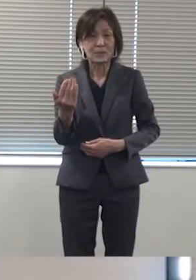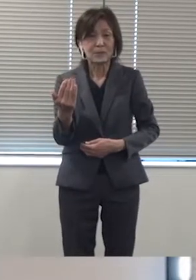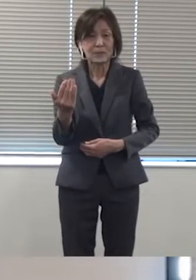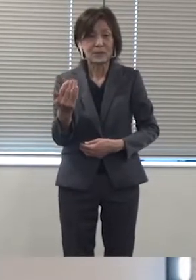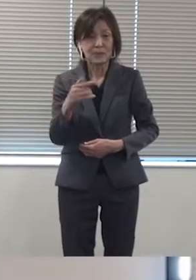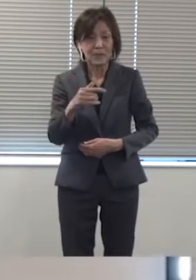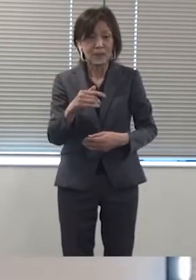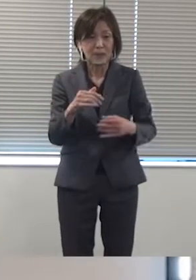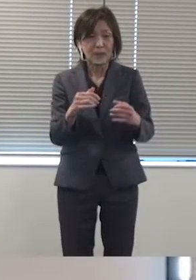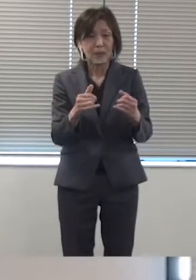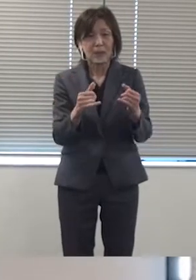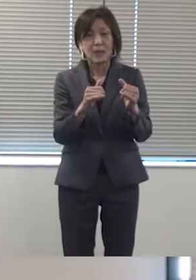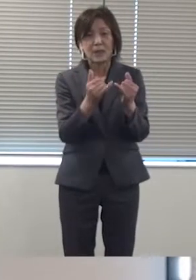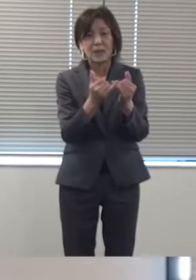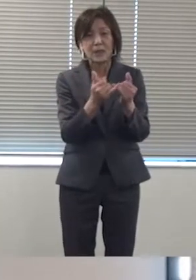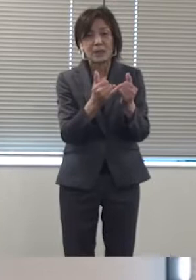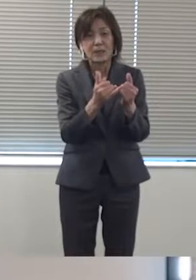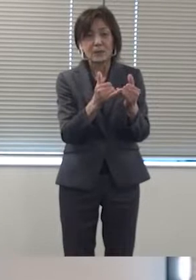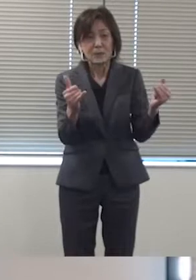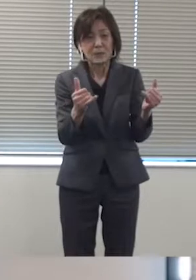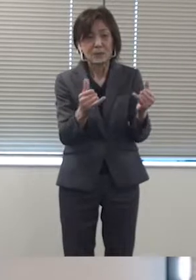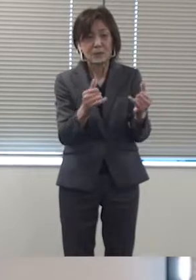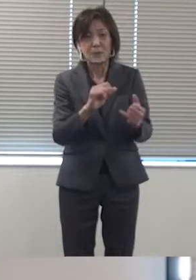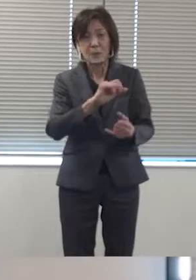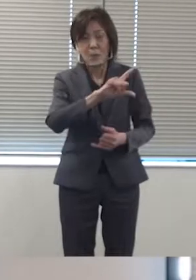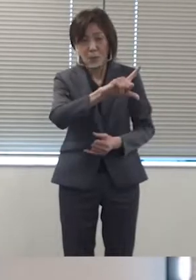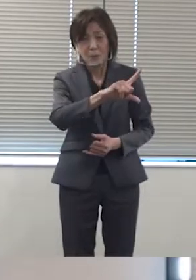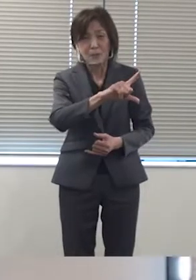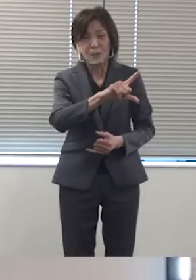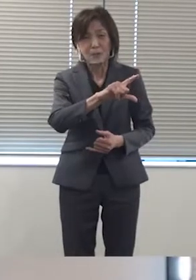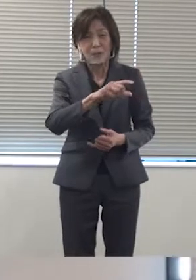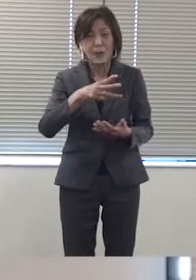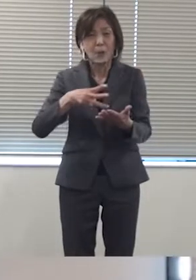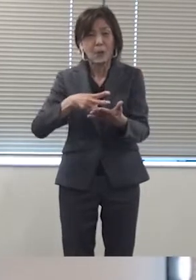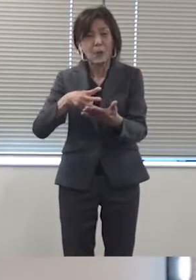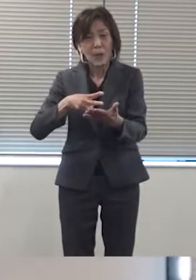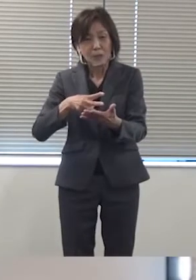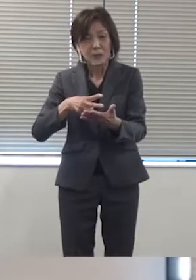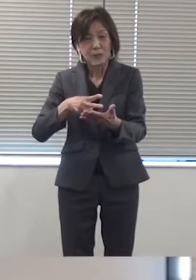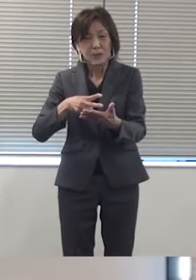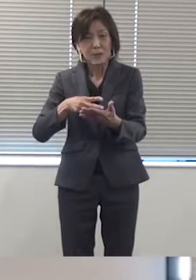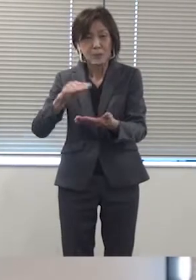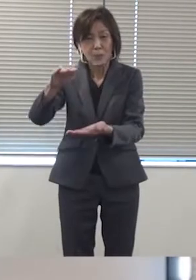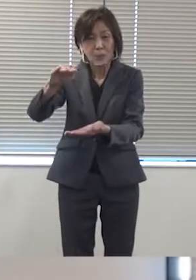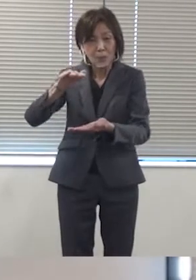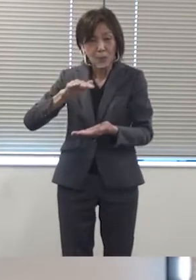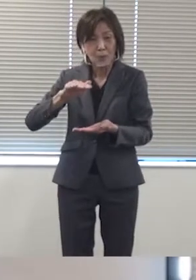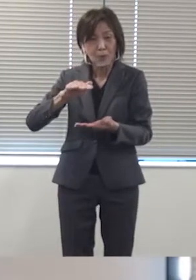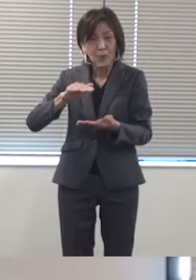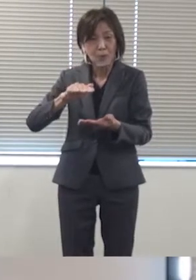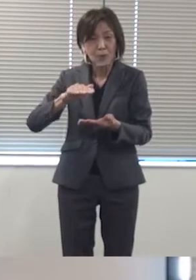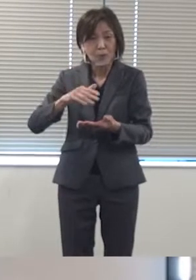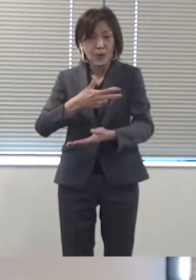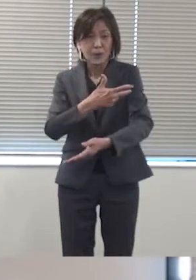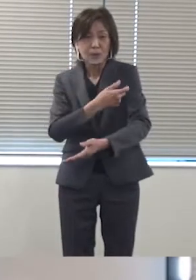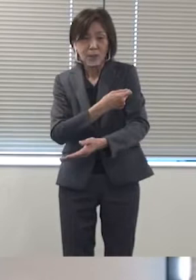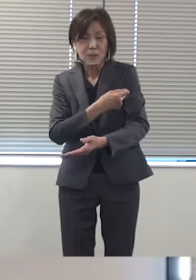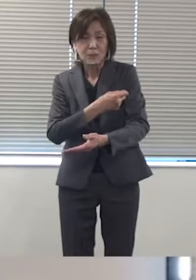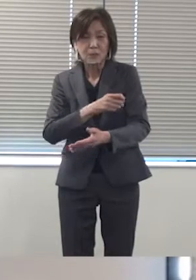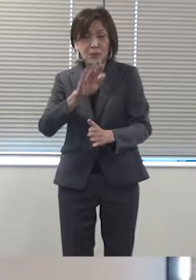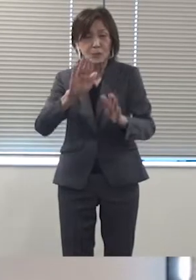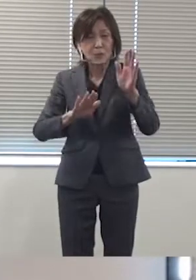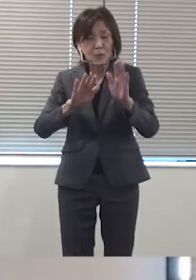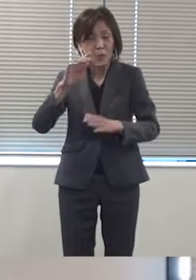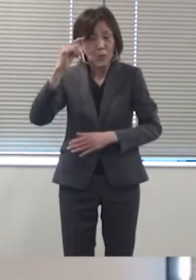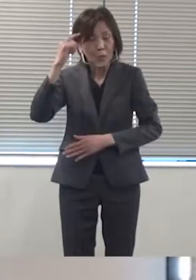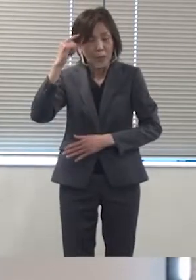きいですので、こうしては、いわゆるワクチン量、それから接種体制を考えながら、